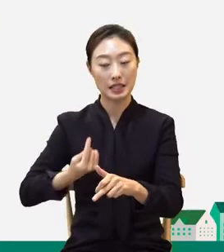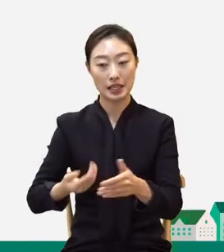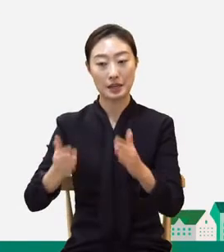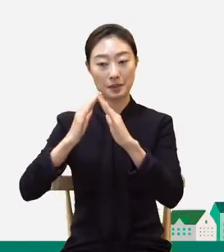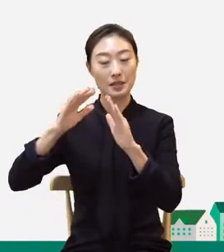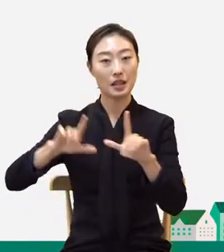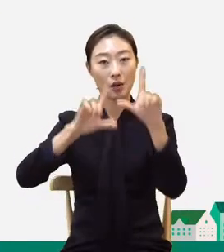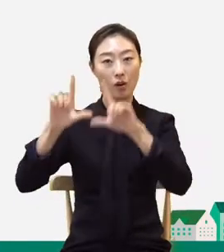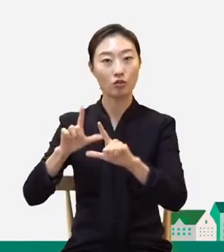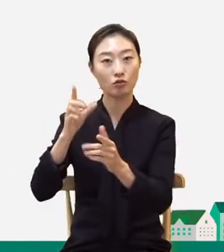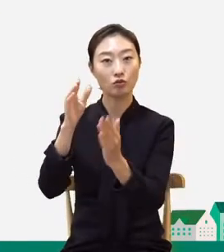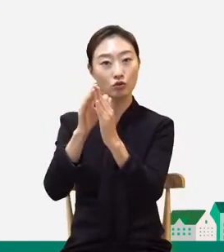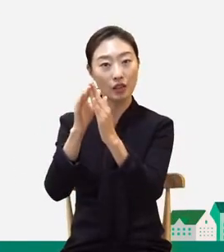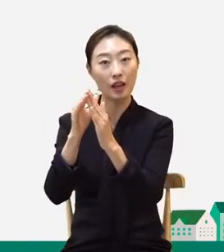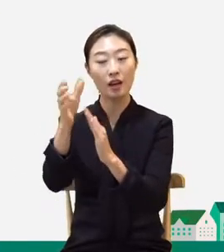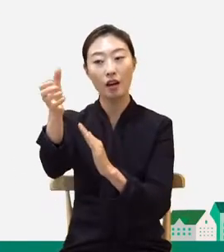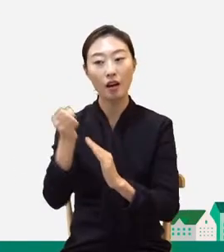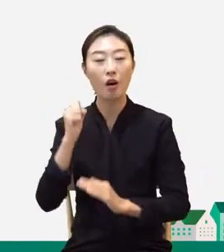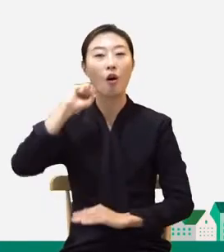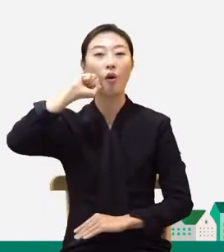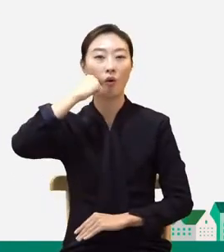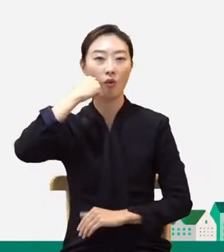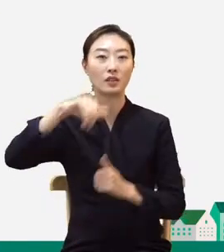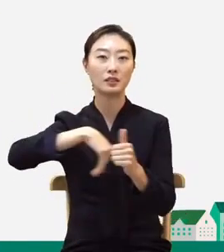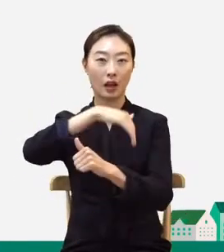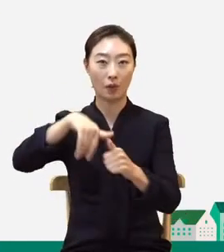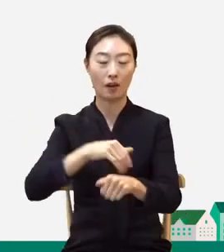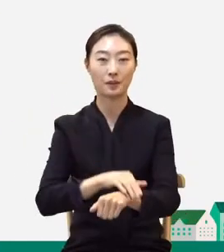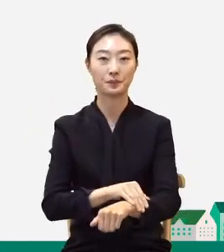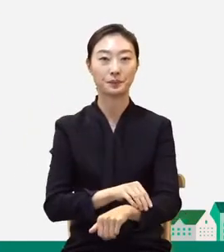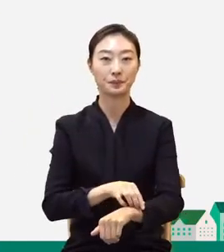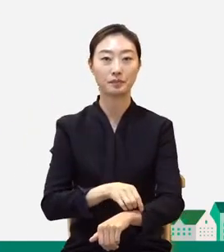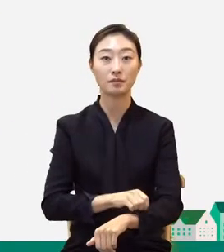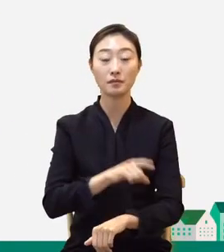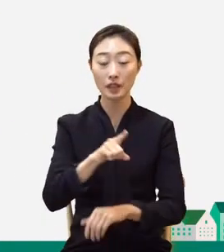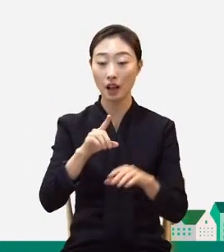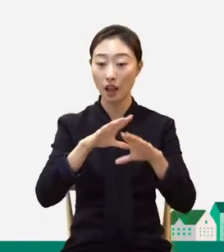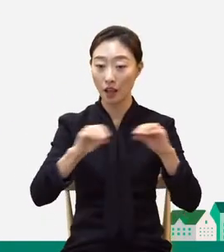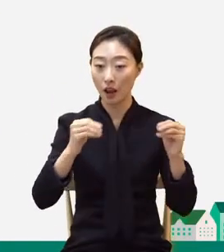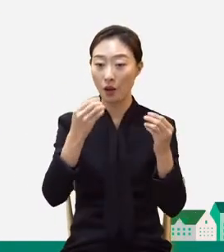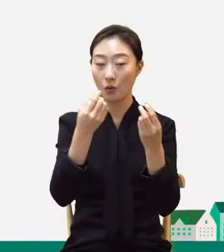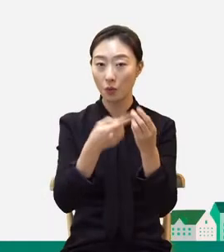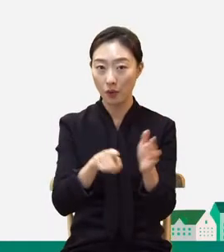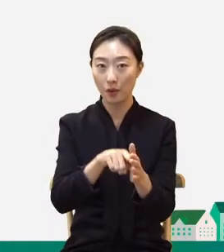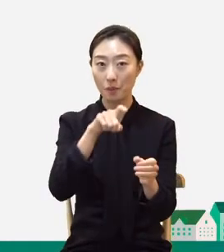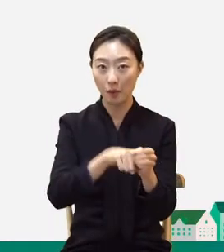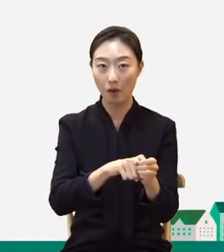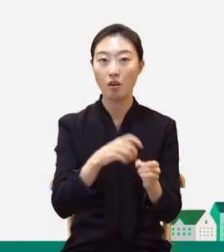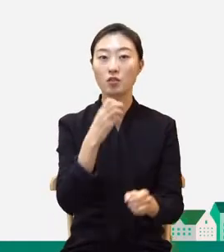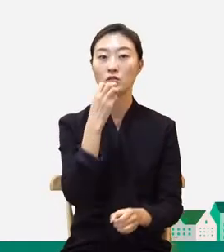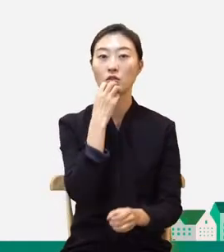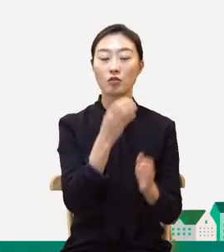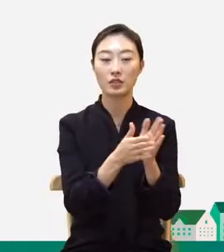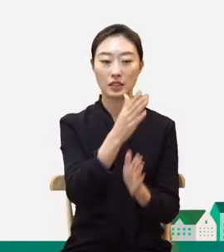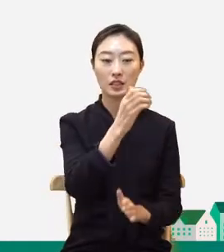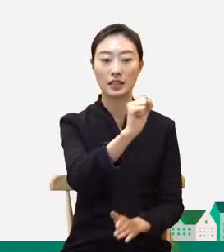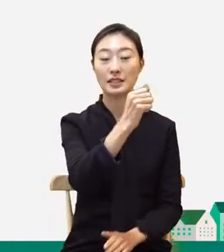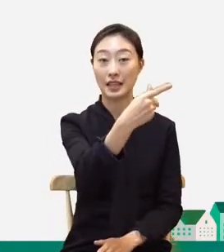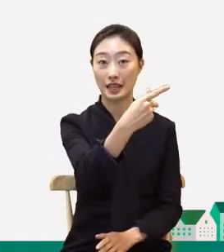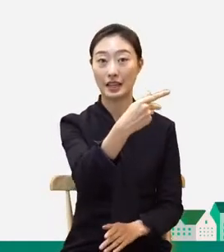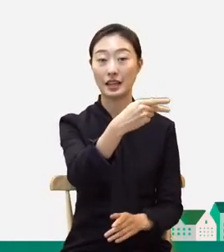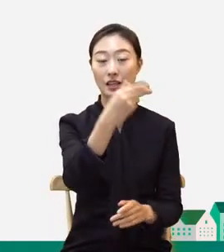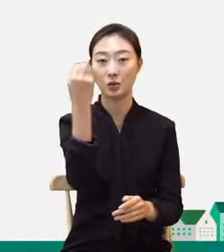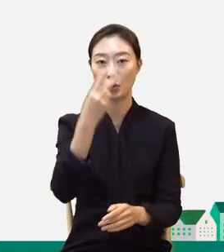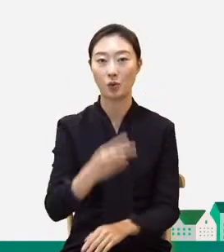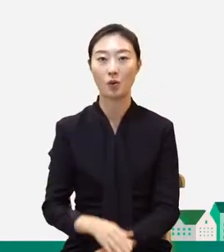제한이 있는 상황이었습니다. 그래서 이러한 사각지대를 좀 해소하기 위해서 서울시 주택도시공사와 서울시